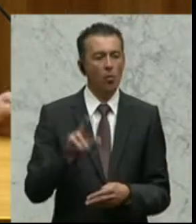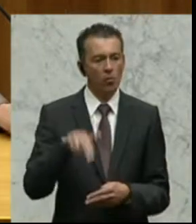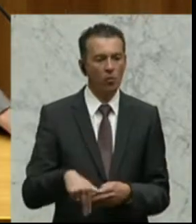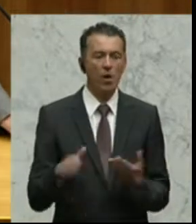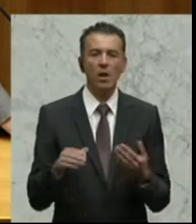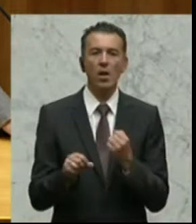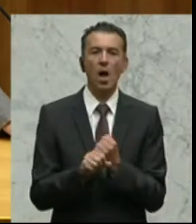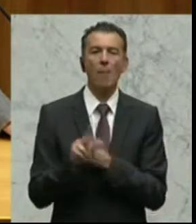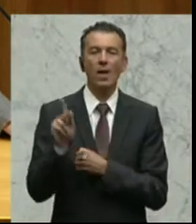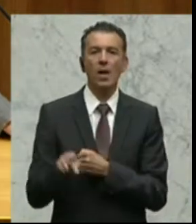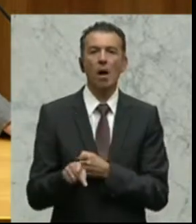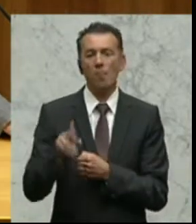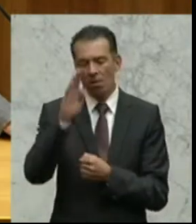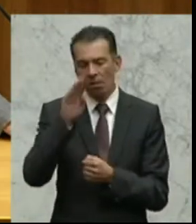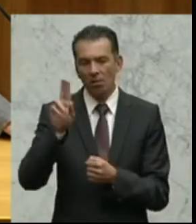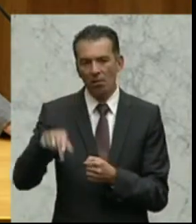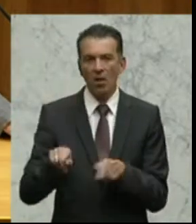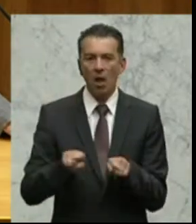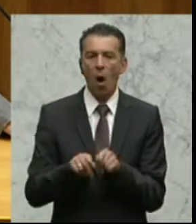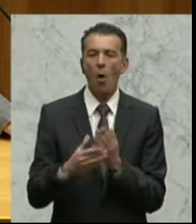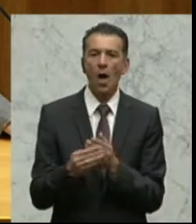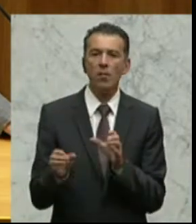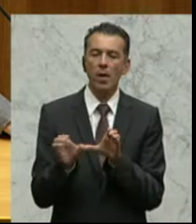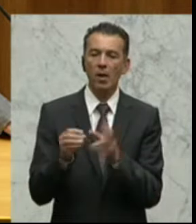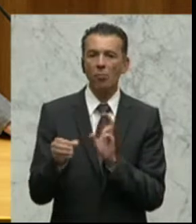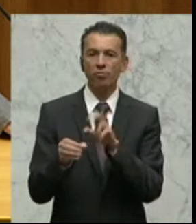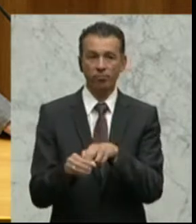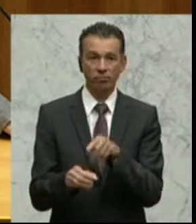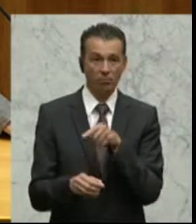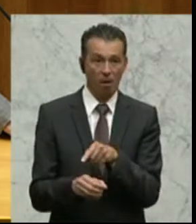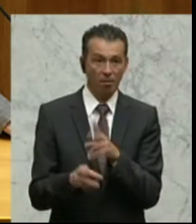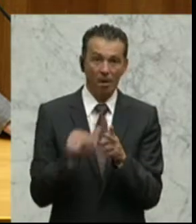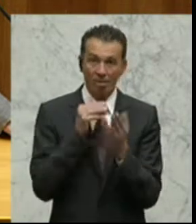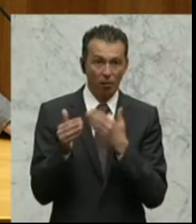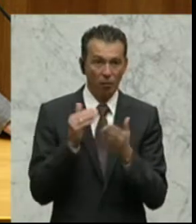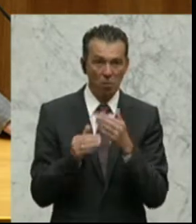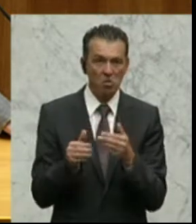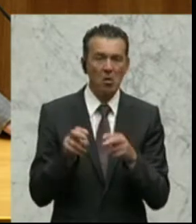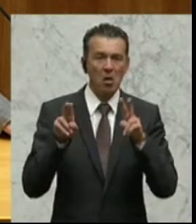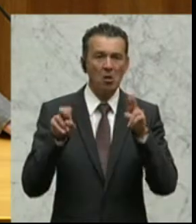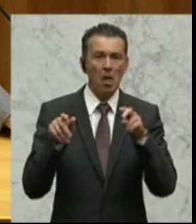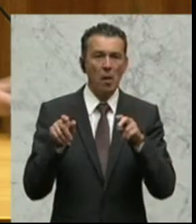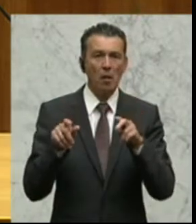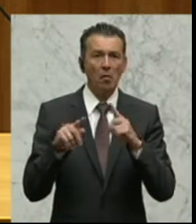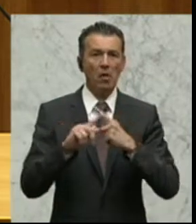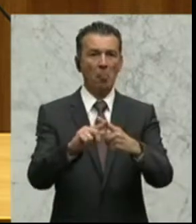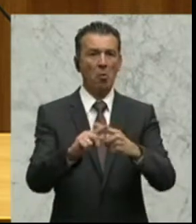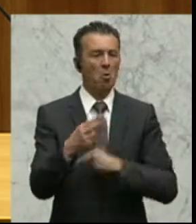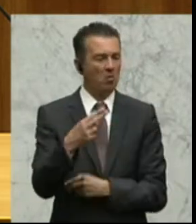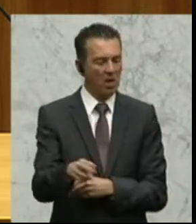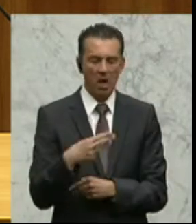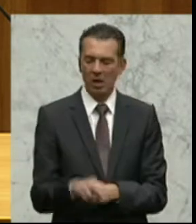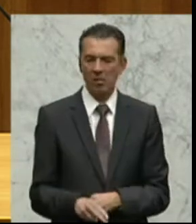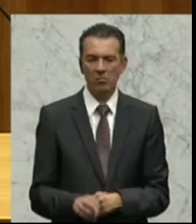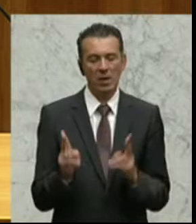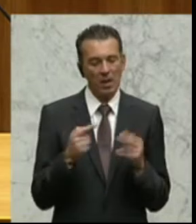nicht vorstellen, dass es irgendwelche Tabus im Nachdenken gibt, die hier besprochen werden. Ich kann nur für meine Fraktion sagen, und ich